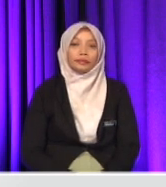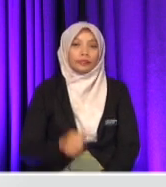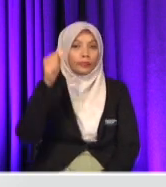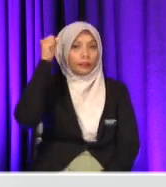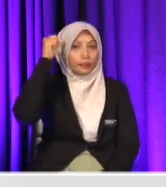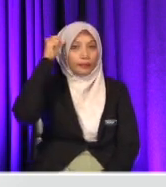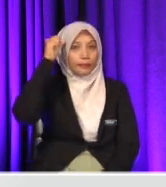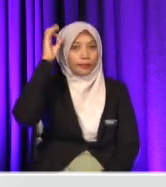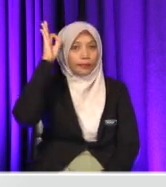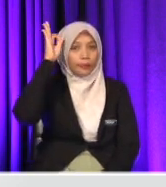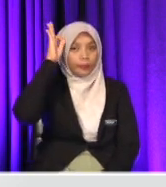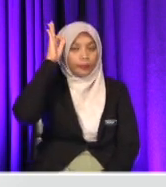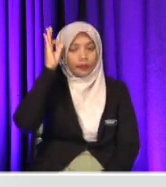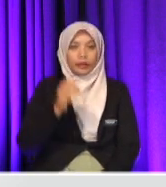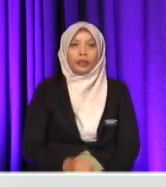Haziq. Silakan.